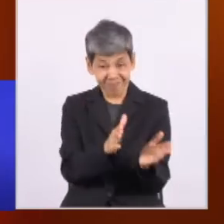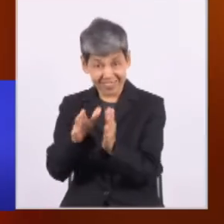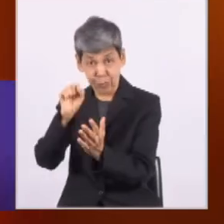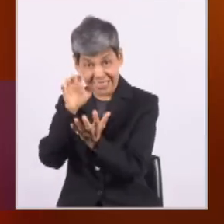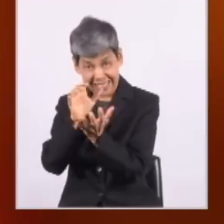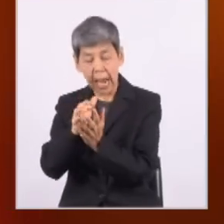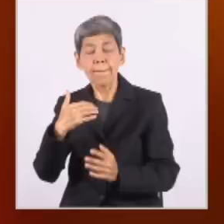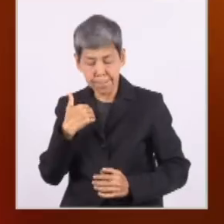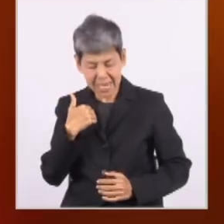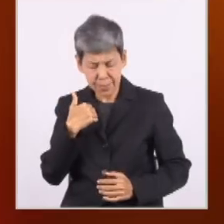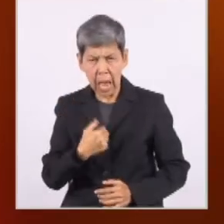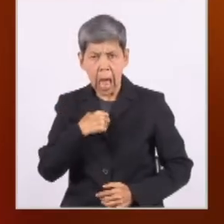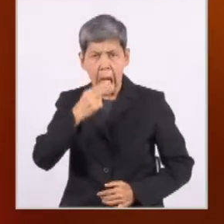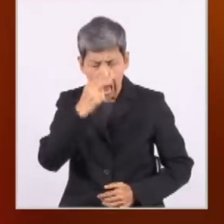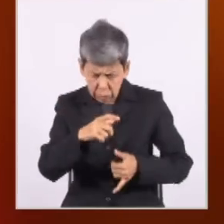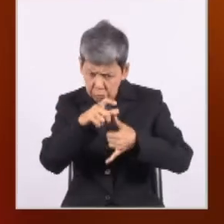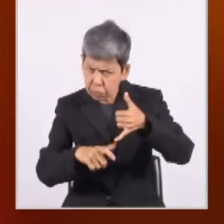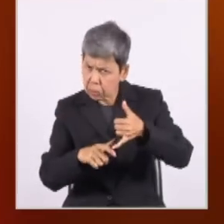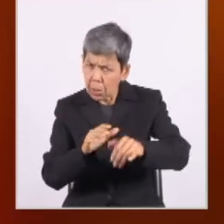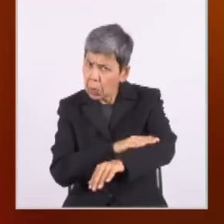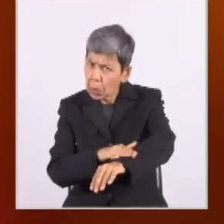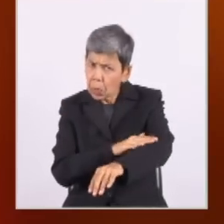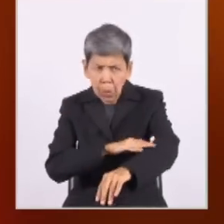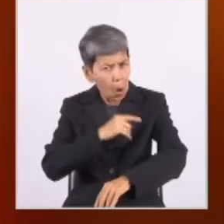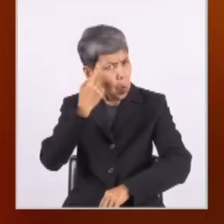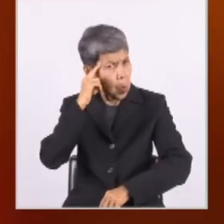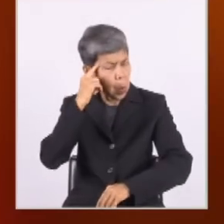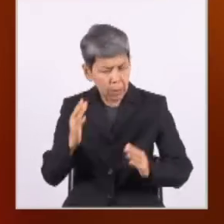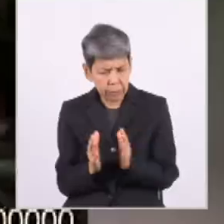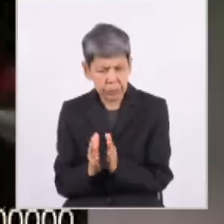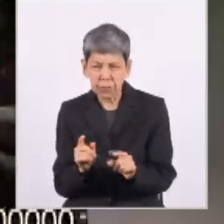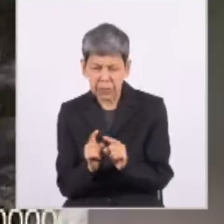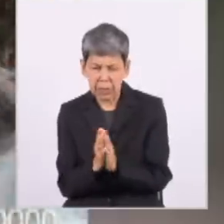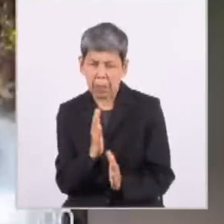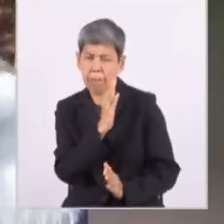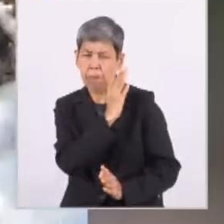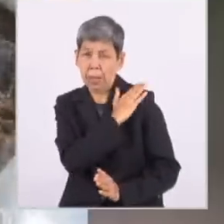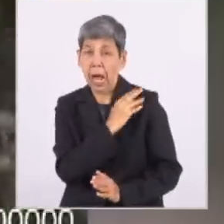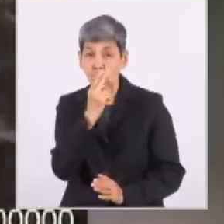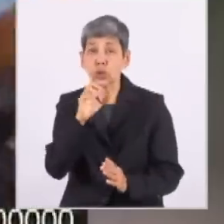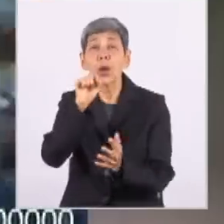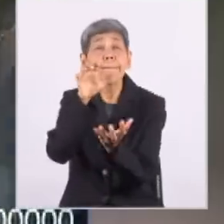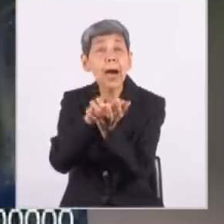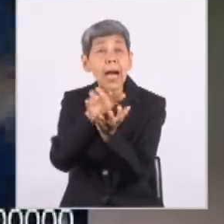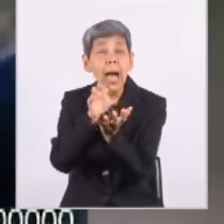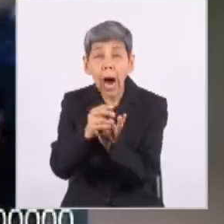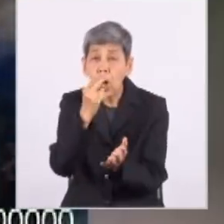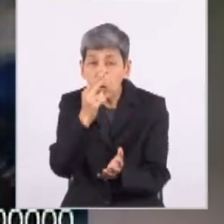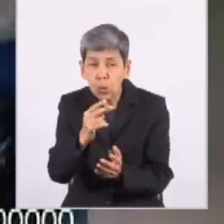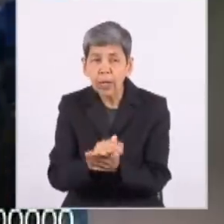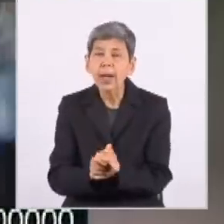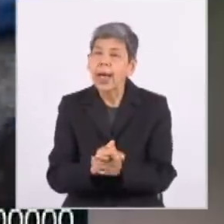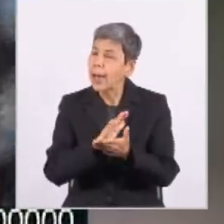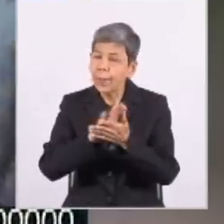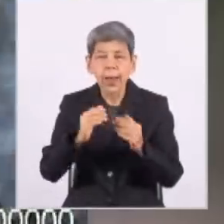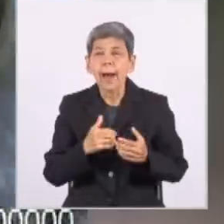ชาวบ้านร้องเรียนบอกว่าพบเห็นบุคคลไม่ทราบสัญชาติหลายรายแต่งกายคล้ายสรงนะอ่ะไปดูที่สมุทรปราการหน่อยซินะครับเนี่ยเมื่อเสร็จ